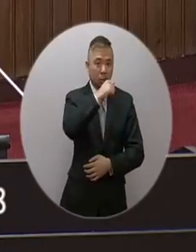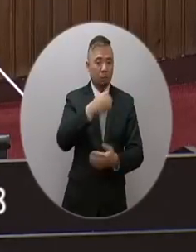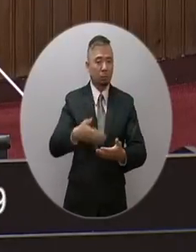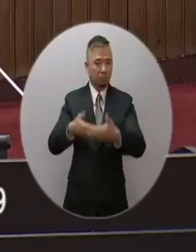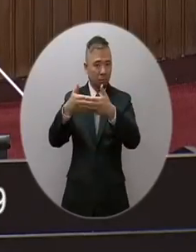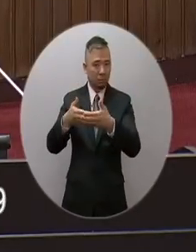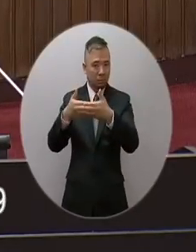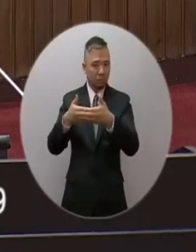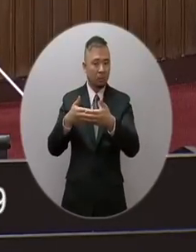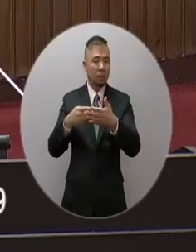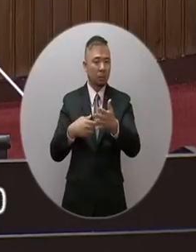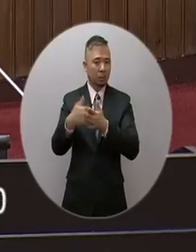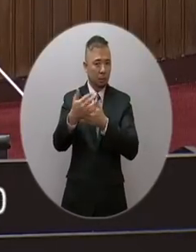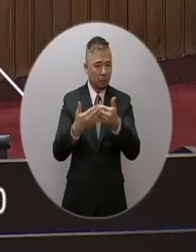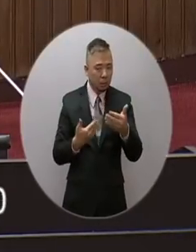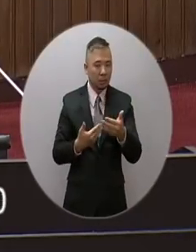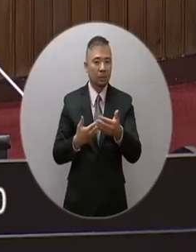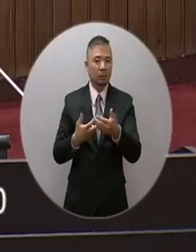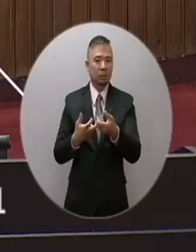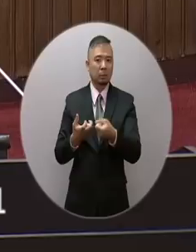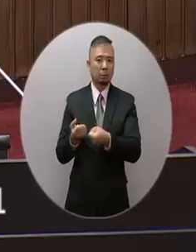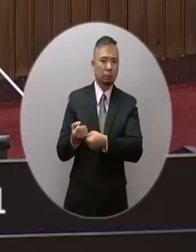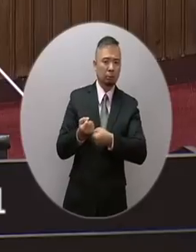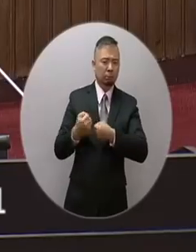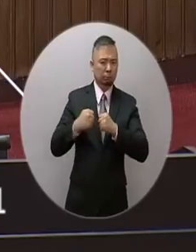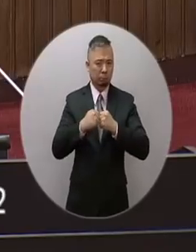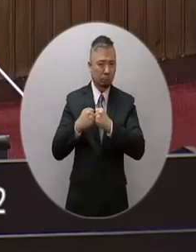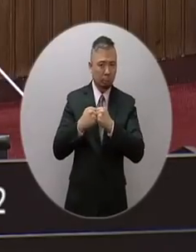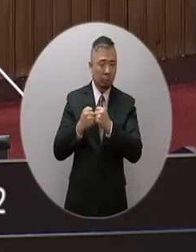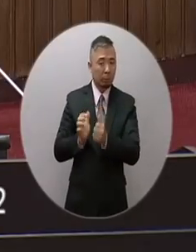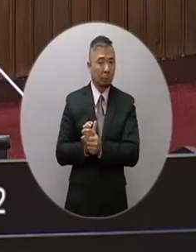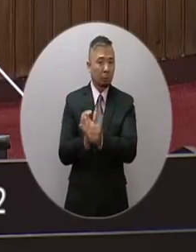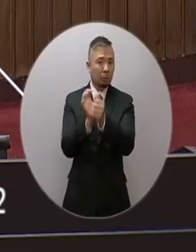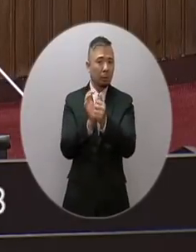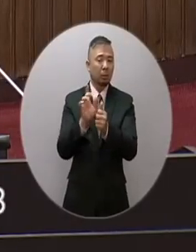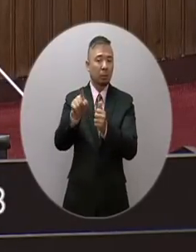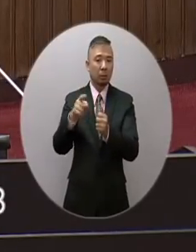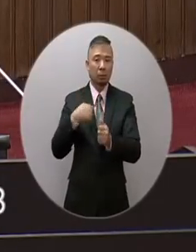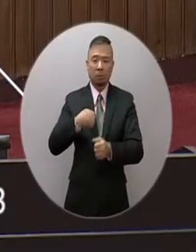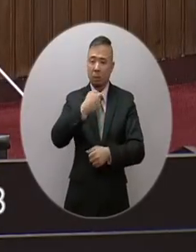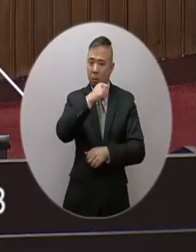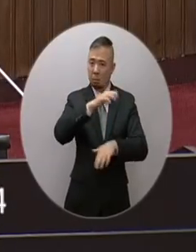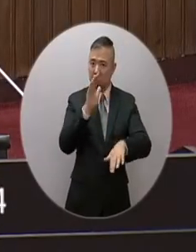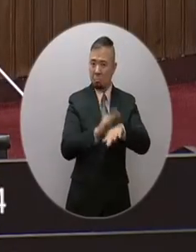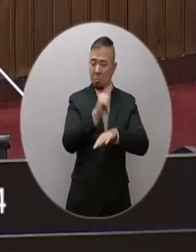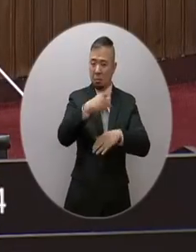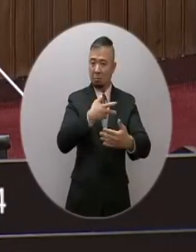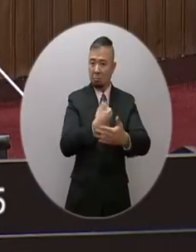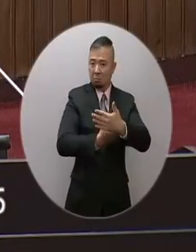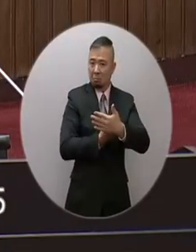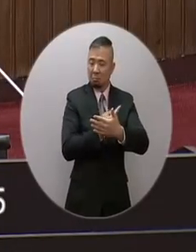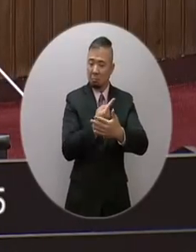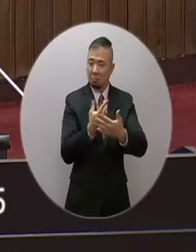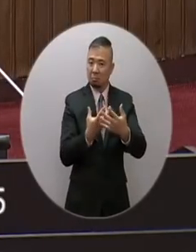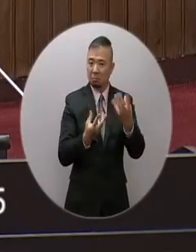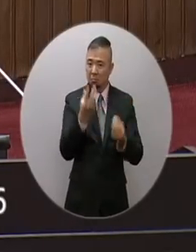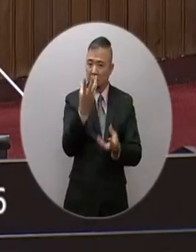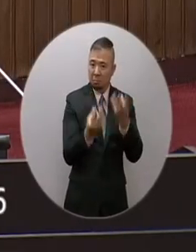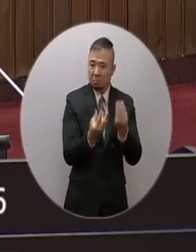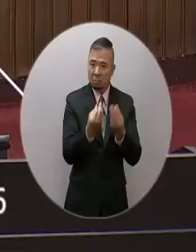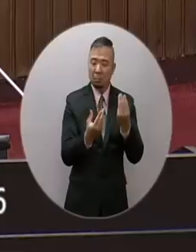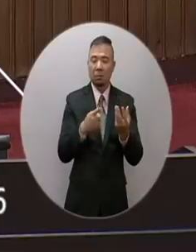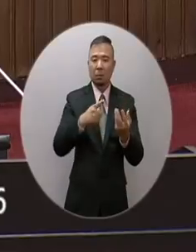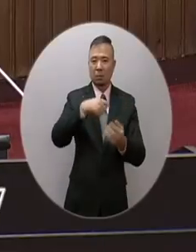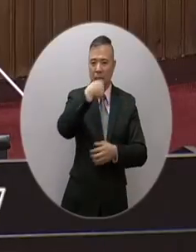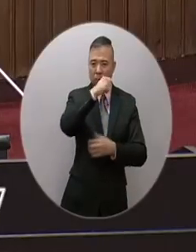拉推的结果，我们还能留住多少精英呢？反抗对抗的冷战思维显